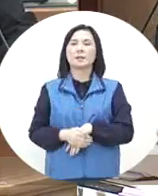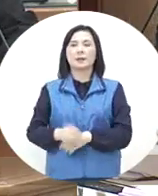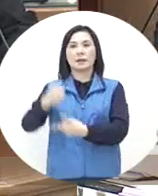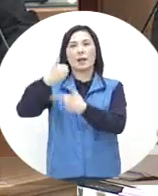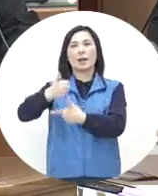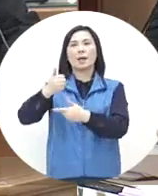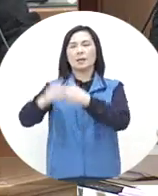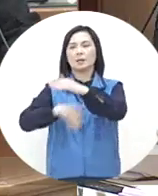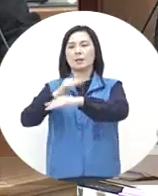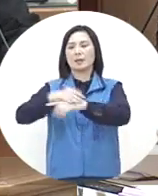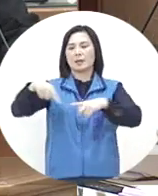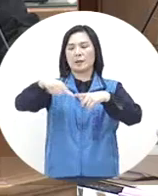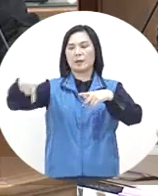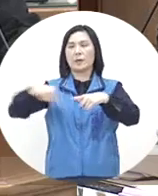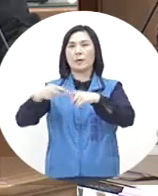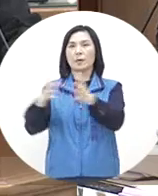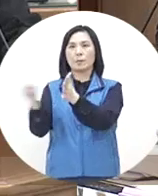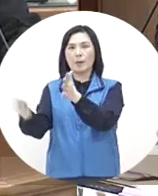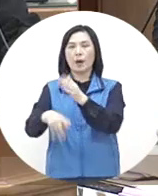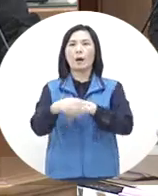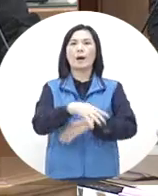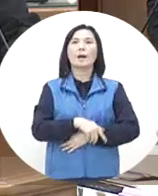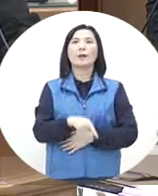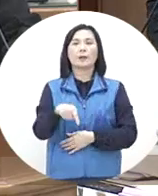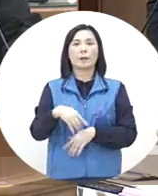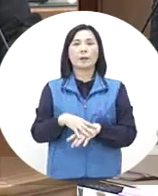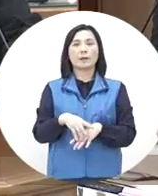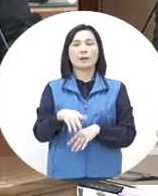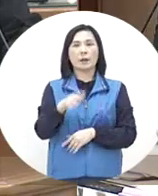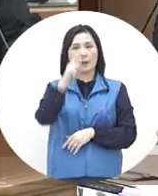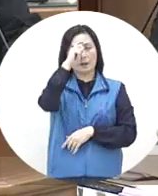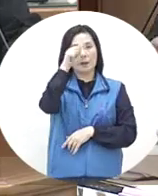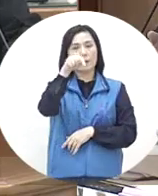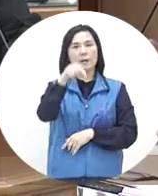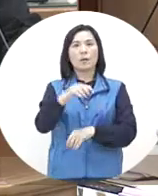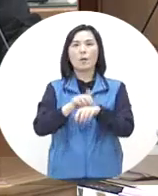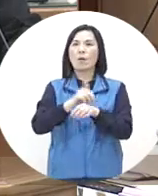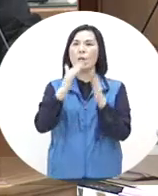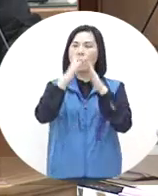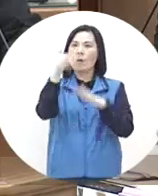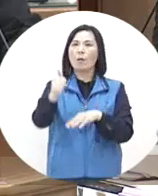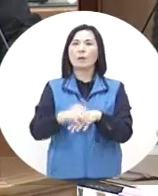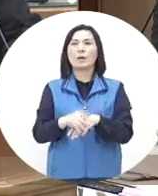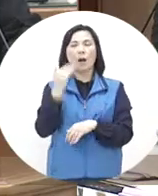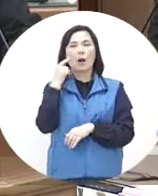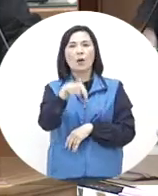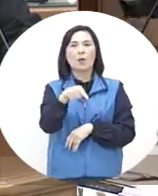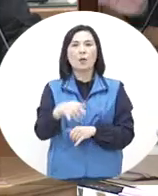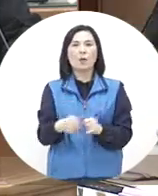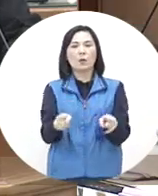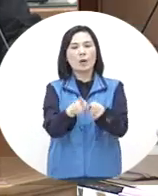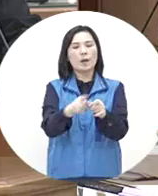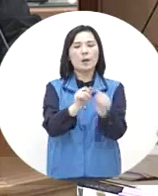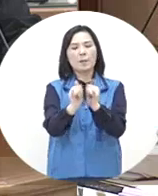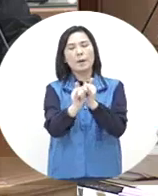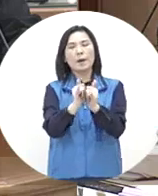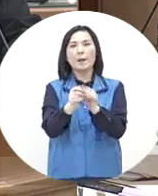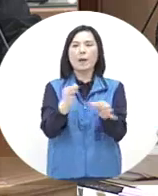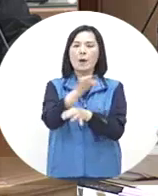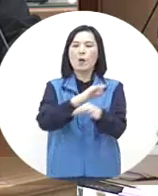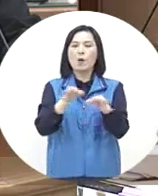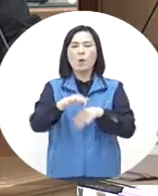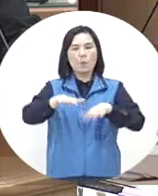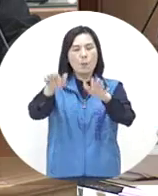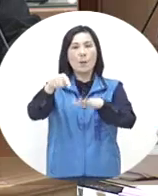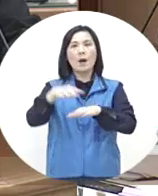掉了。我不希望侯市长啊，如果要拼经济，如果要让庶民经济好，我们要好好的维